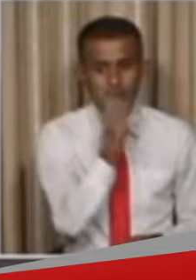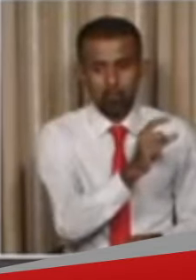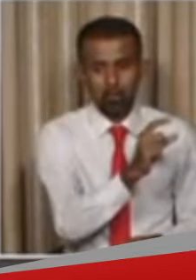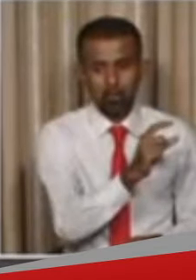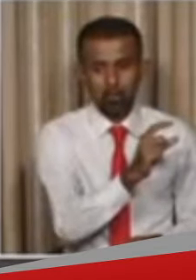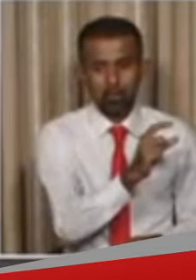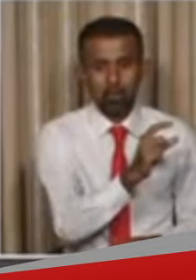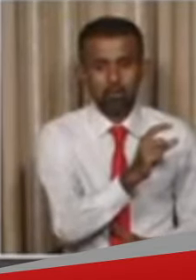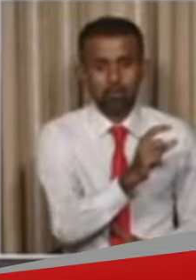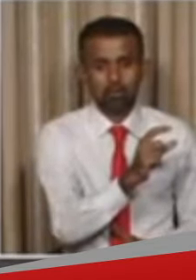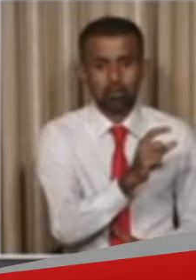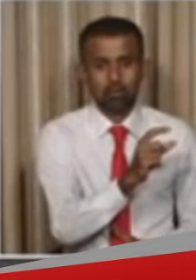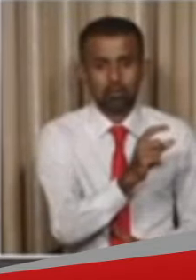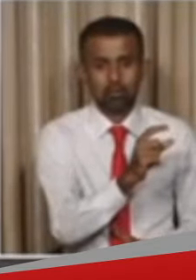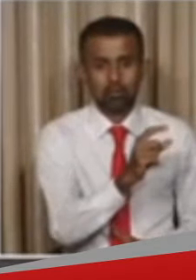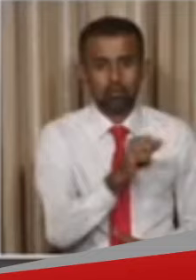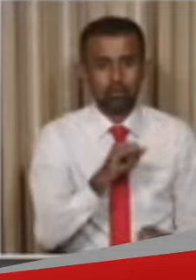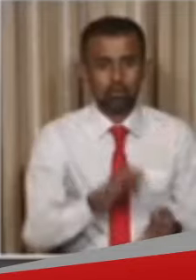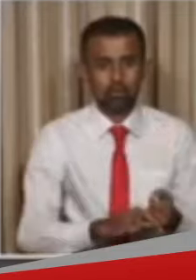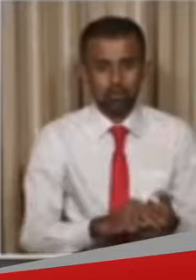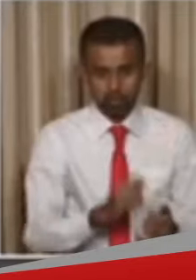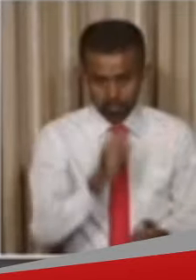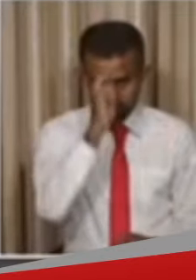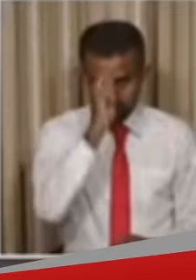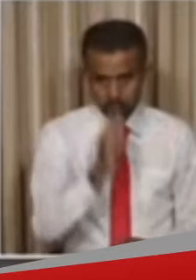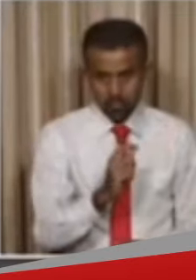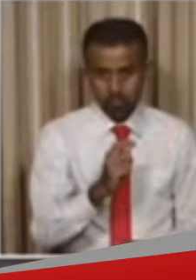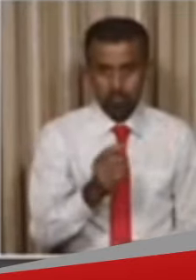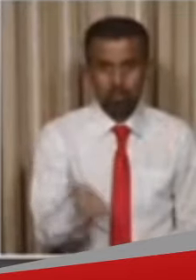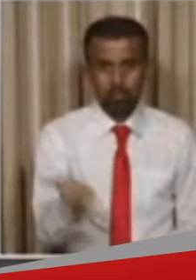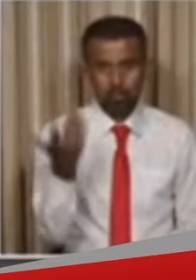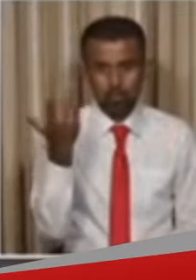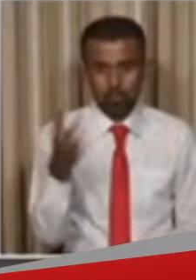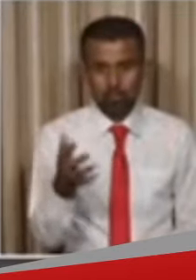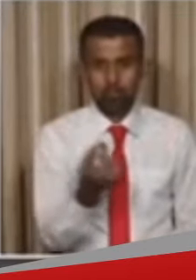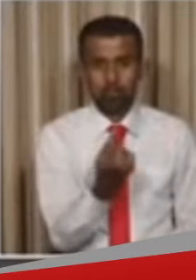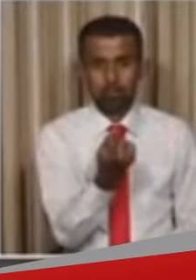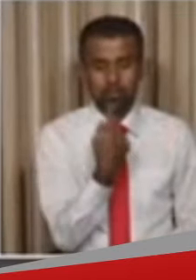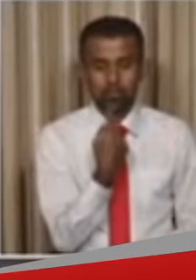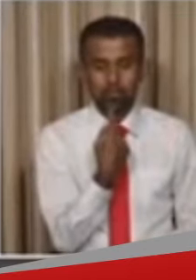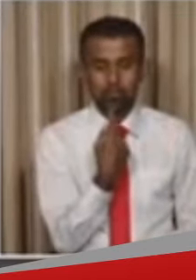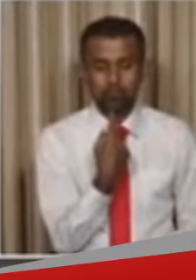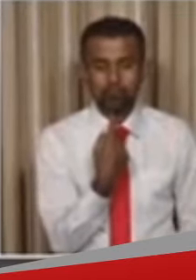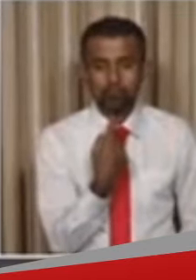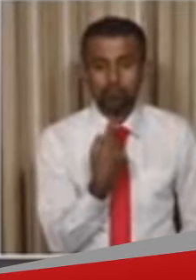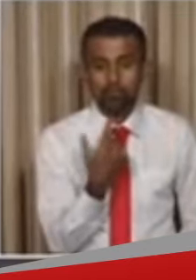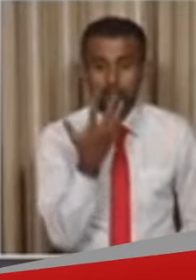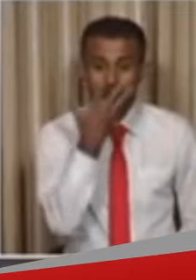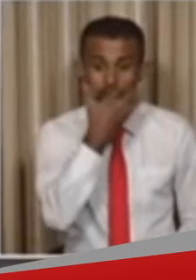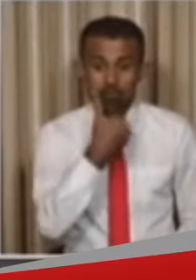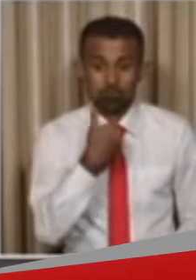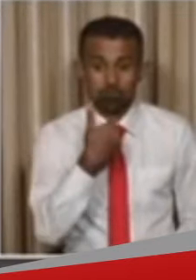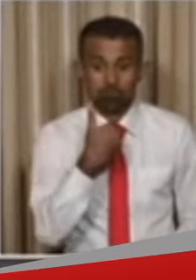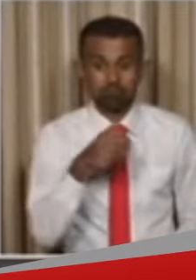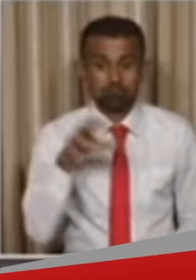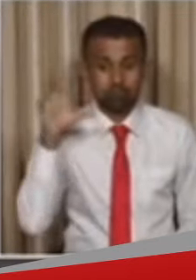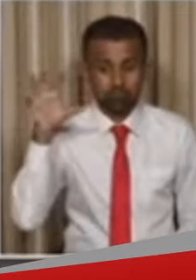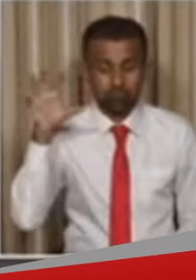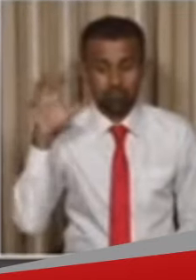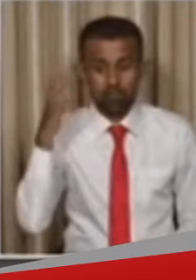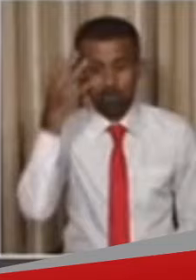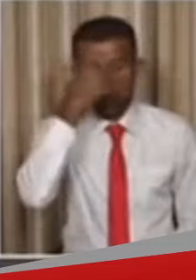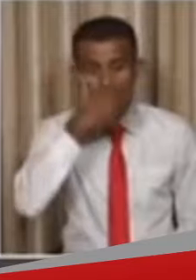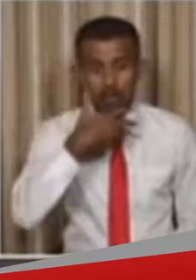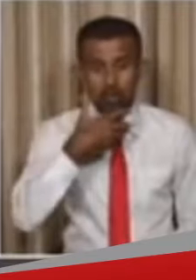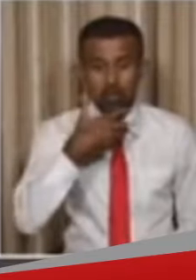අපේ සේමසිංහ ඇමතුමා ගිහිල්ලා දැන් සේමසිංහ ඇමතුමා කියපු ඒ ලස්සන සුන්දර රට ඒ ලස්සන